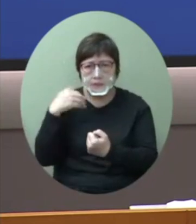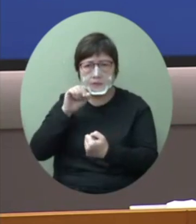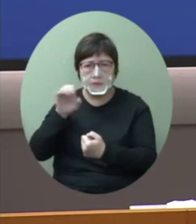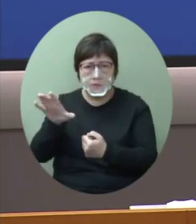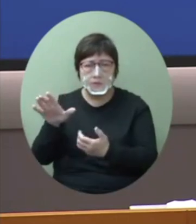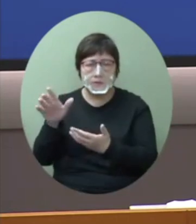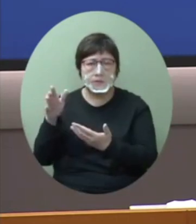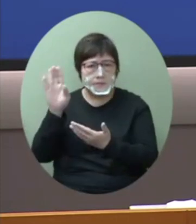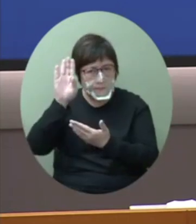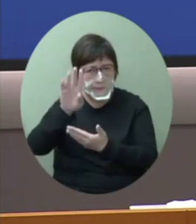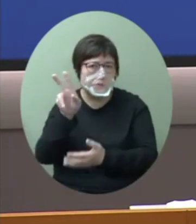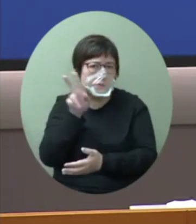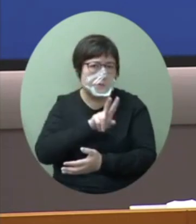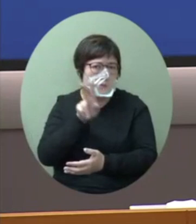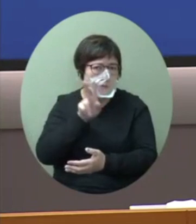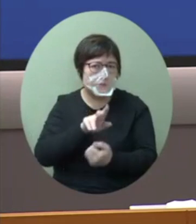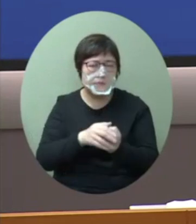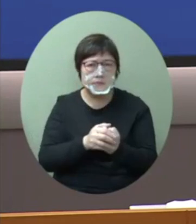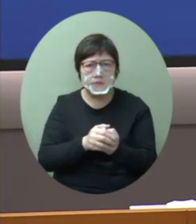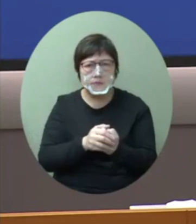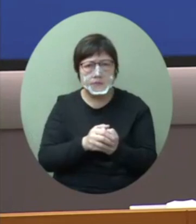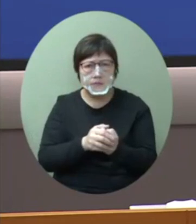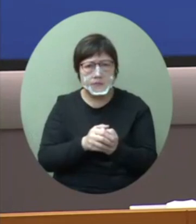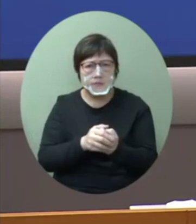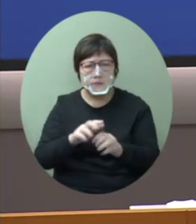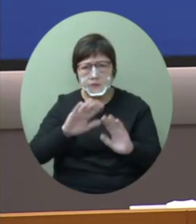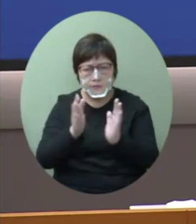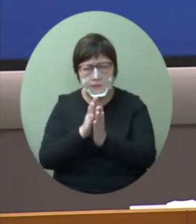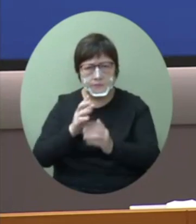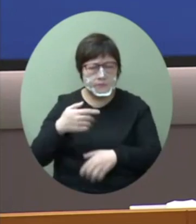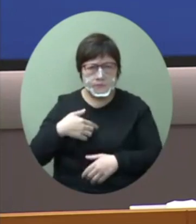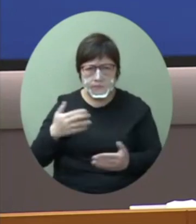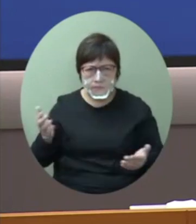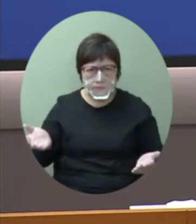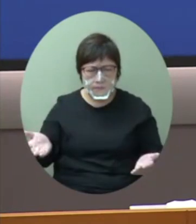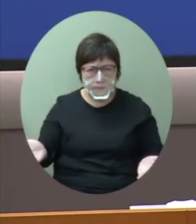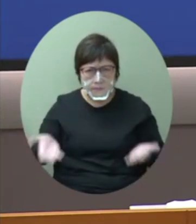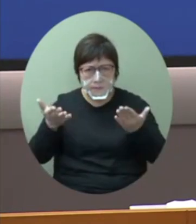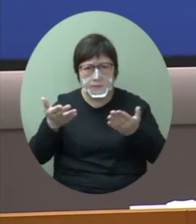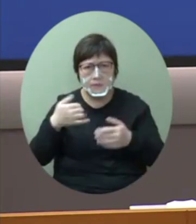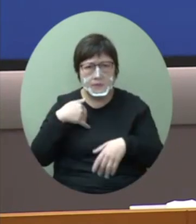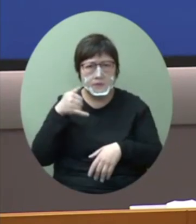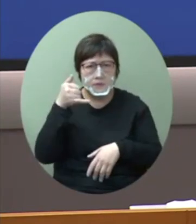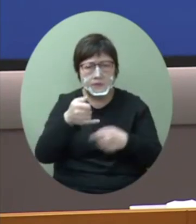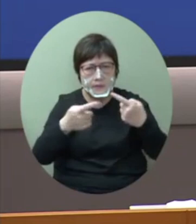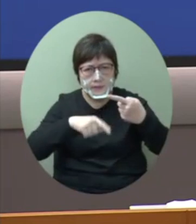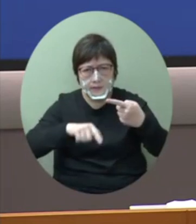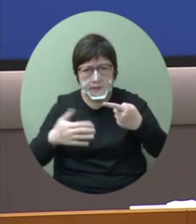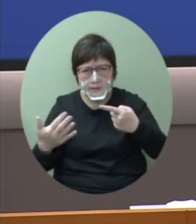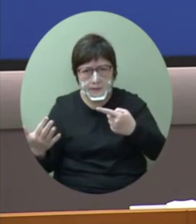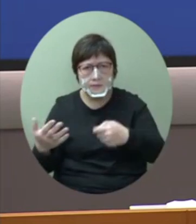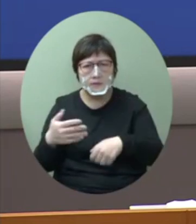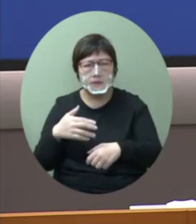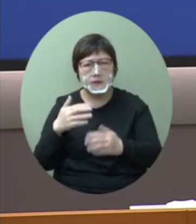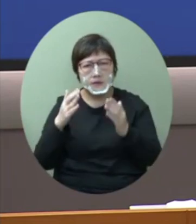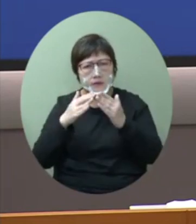來兩週咧，就透過全動員去呢千幾間嘅院舍，包括殘疾人士院舍